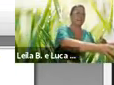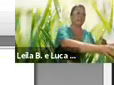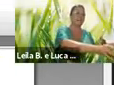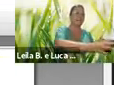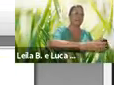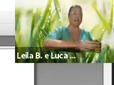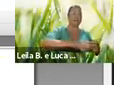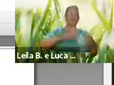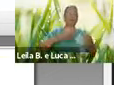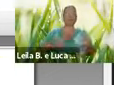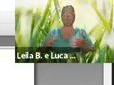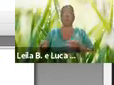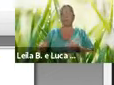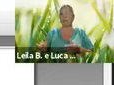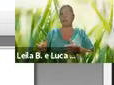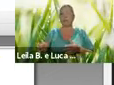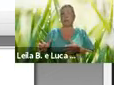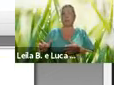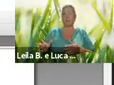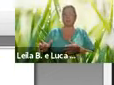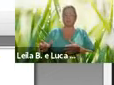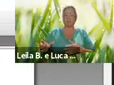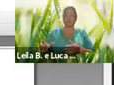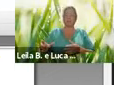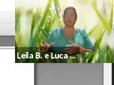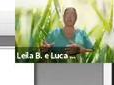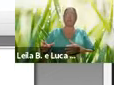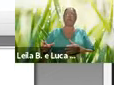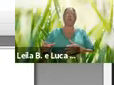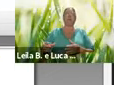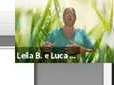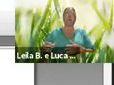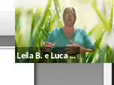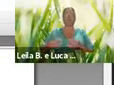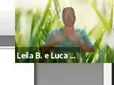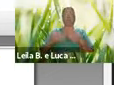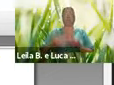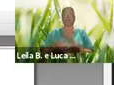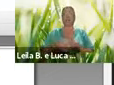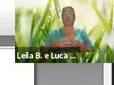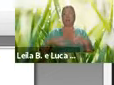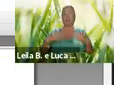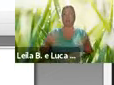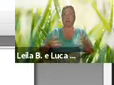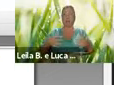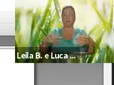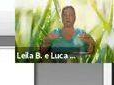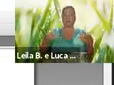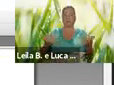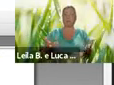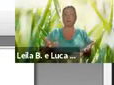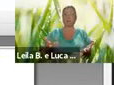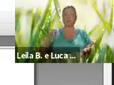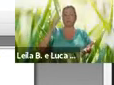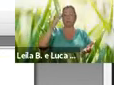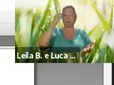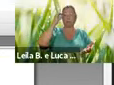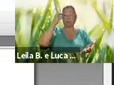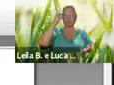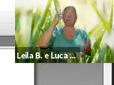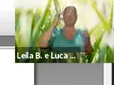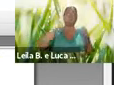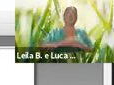si adatta al tipo di medium. Se un medium è capacitato, è bravo,